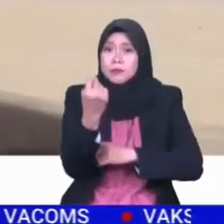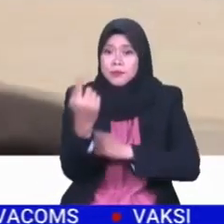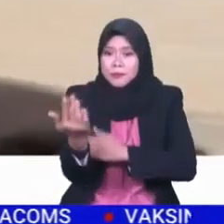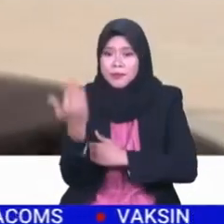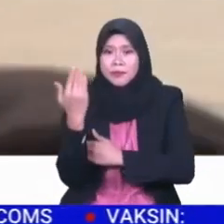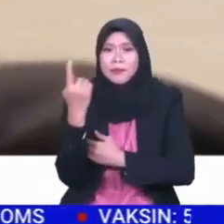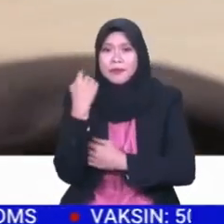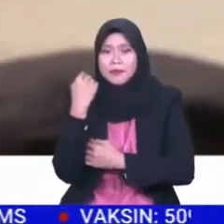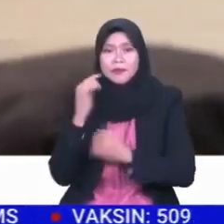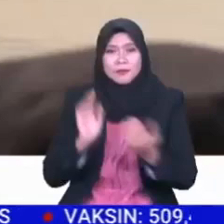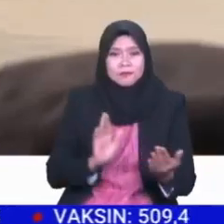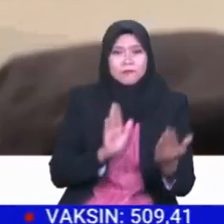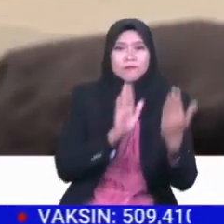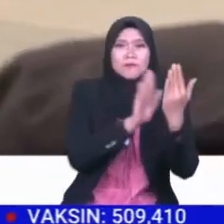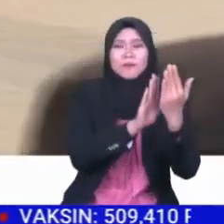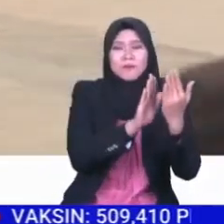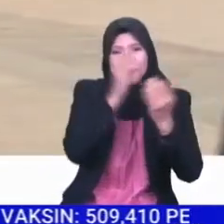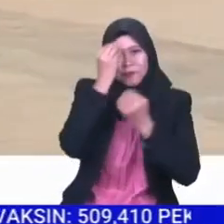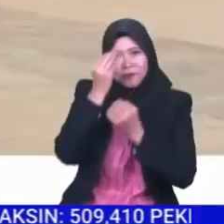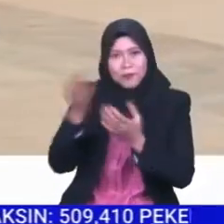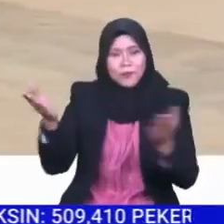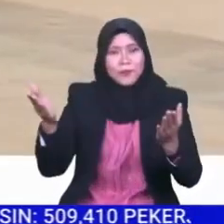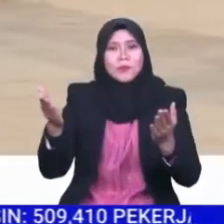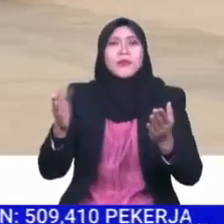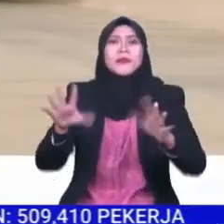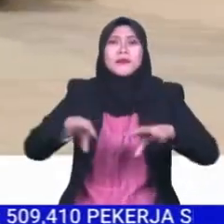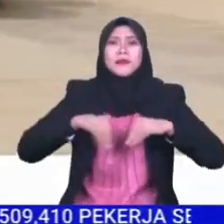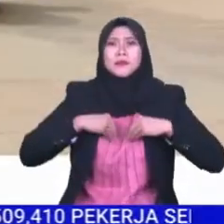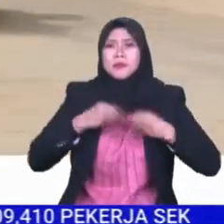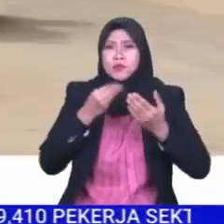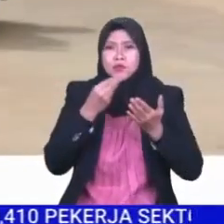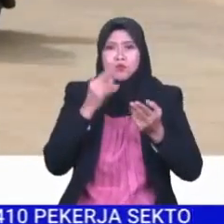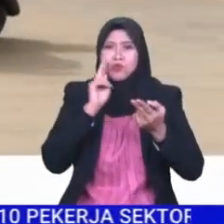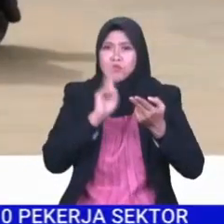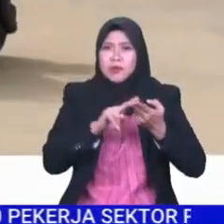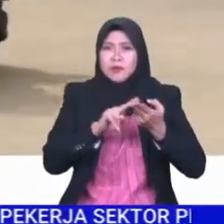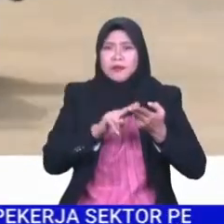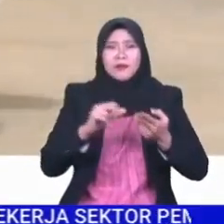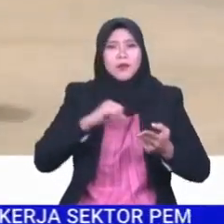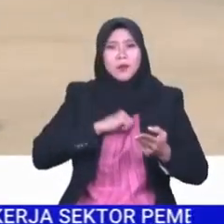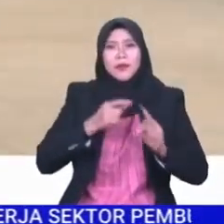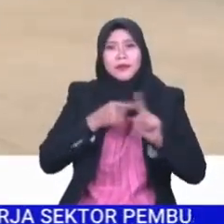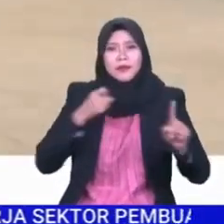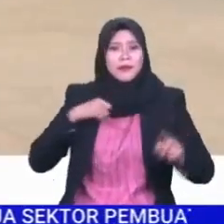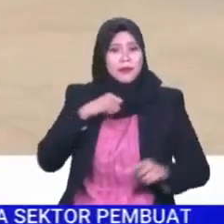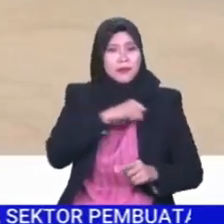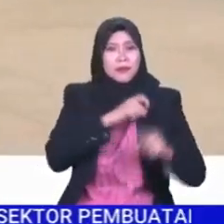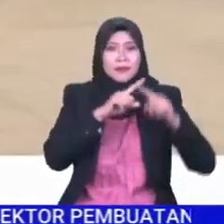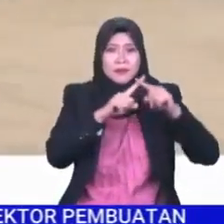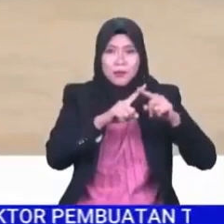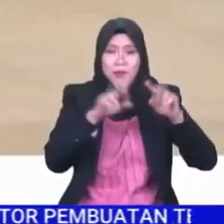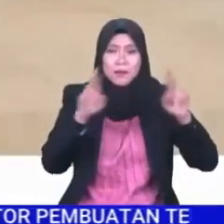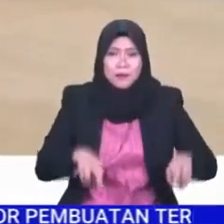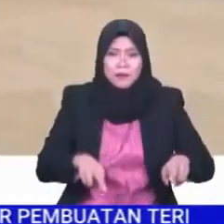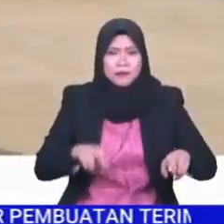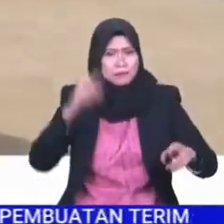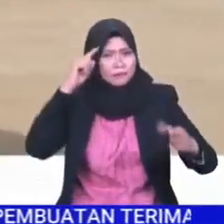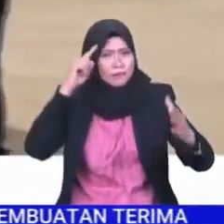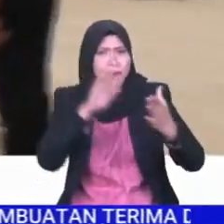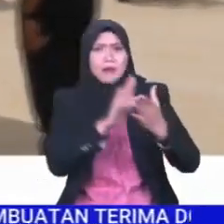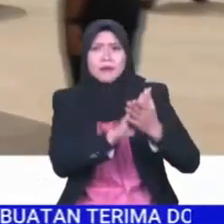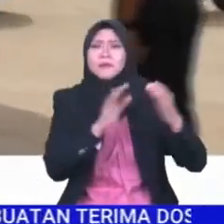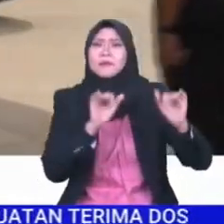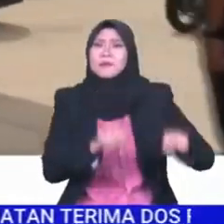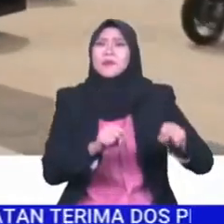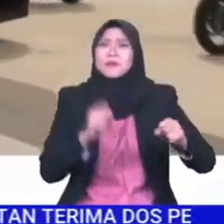tadi, beliau menghadap dan menyembah maklum bahawa beliau menerima sejumlah surat akuan daripada ahli-ahli Dewan Rakyat yang meyakinkannya